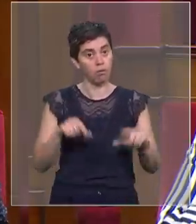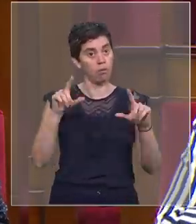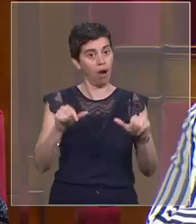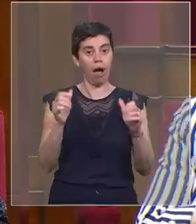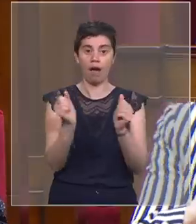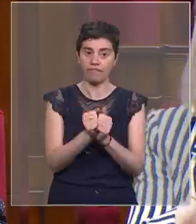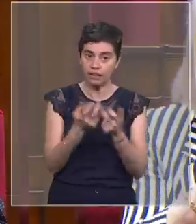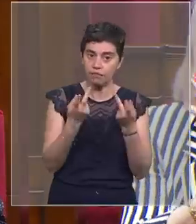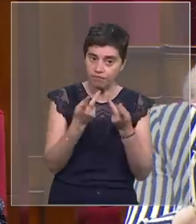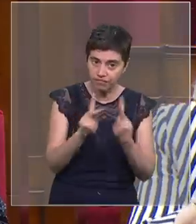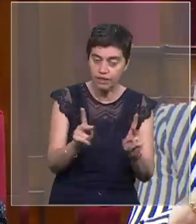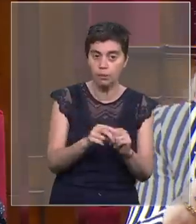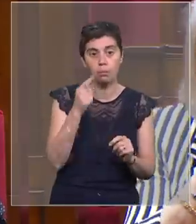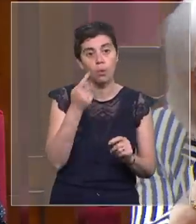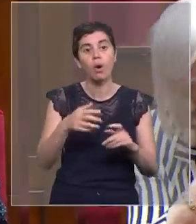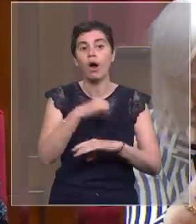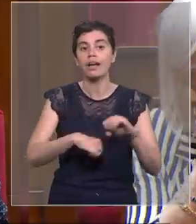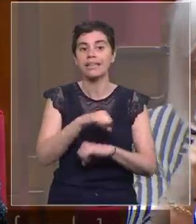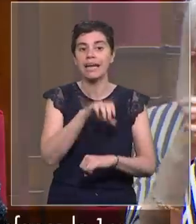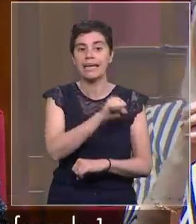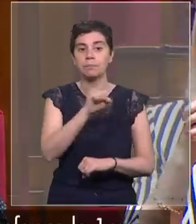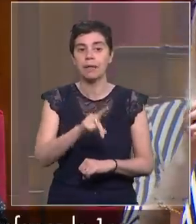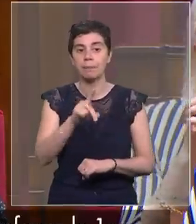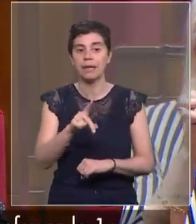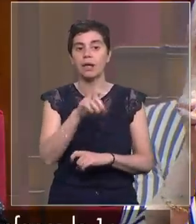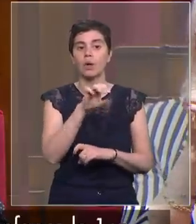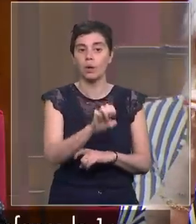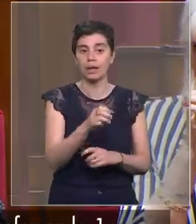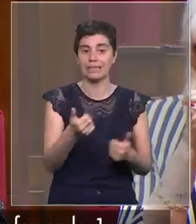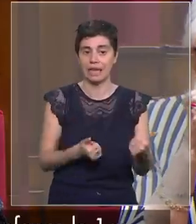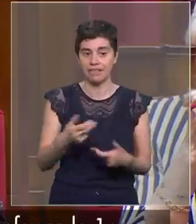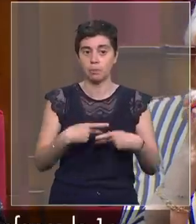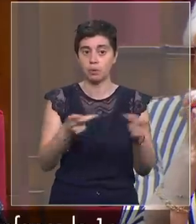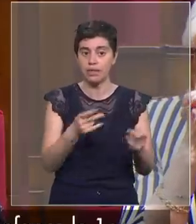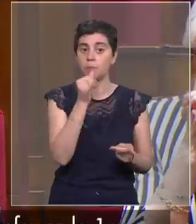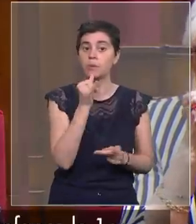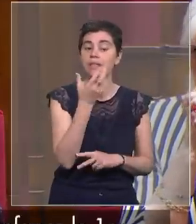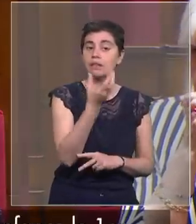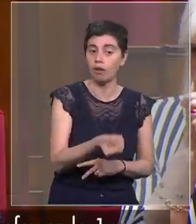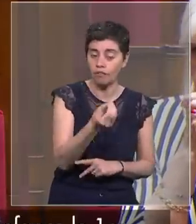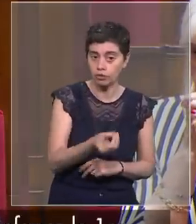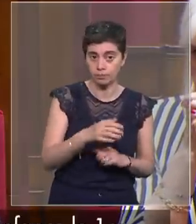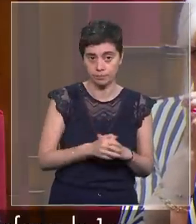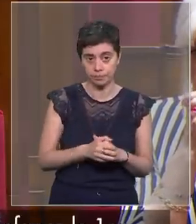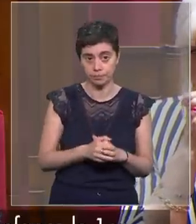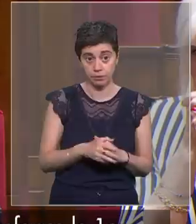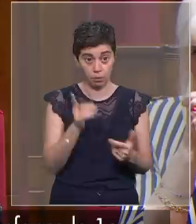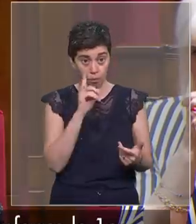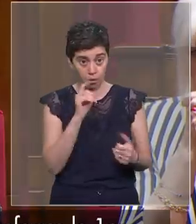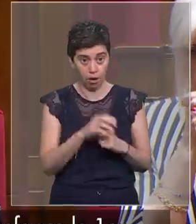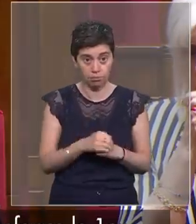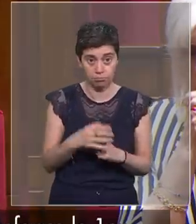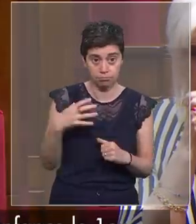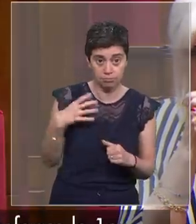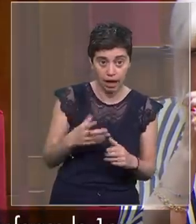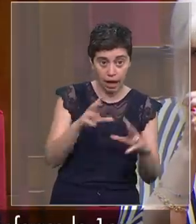communes pour la mise en place du SPPE, donc Service public de la petite enfance, notamment face à la pénurie des